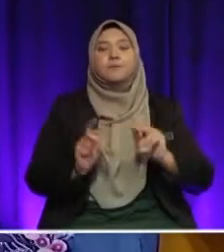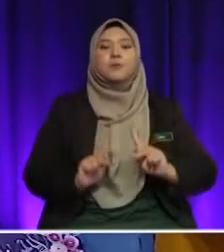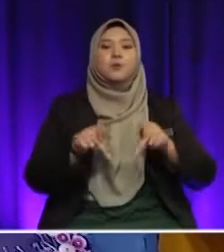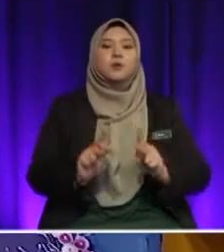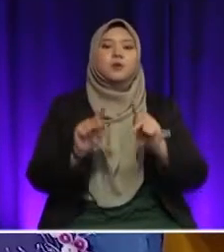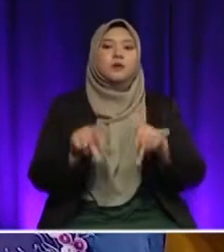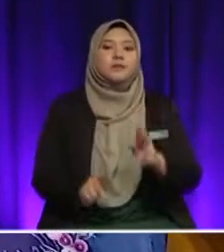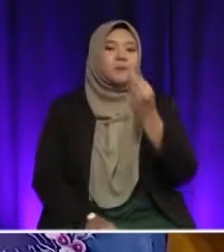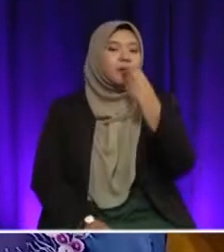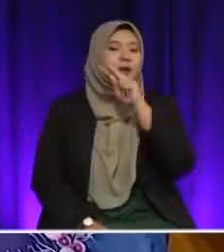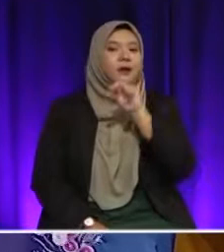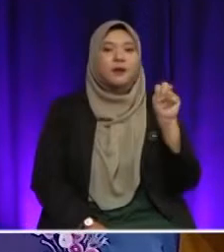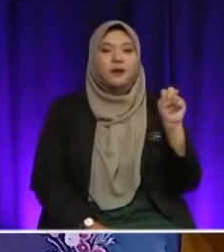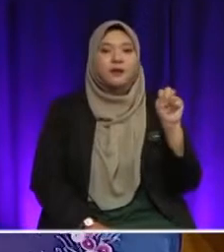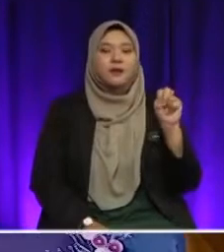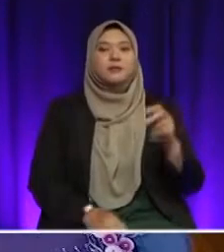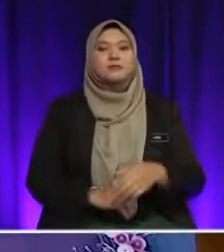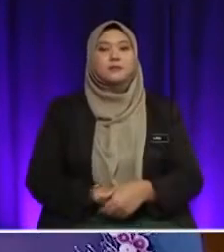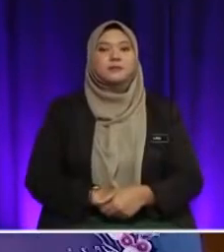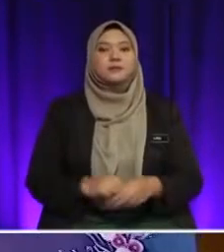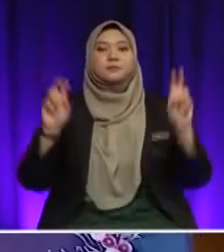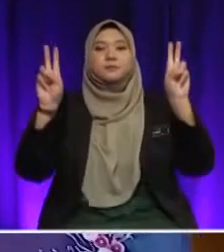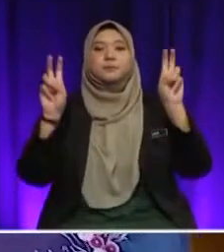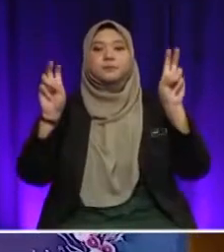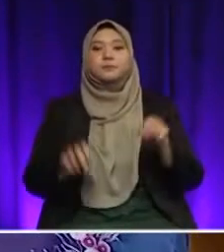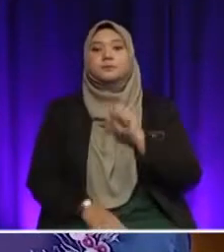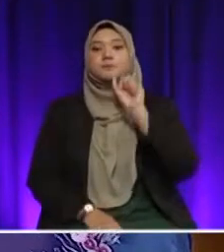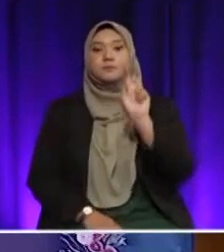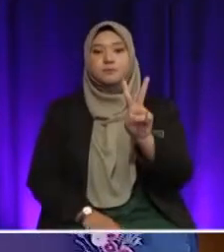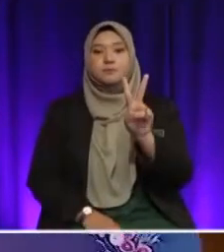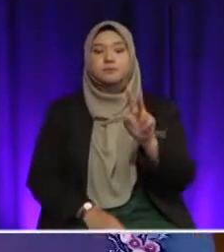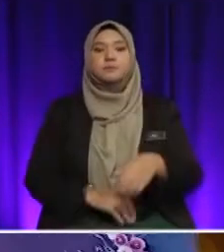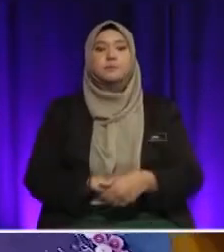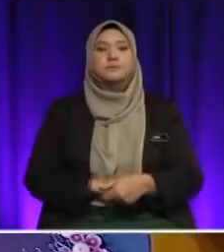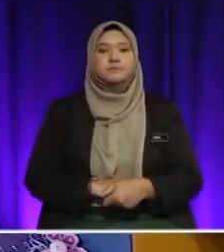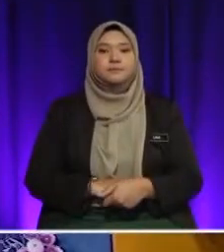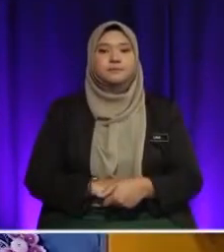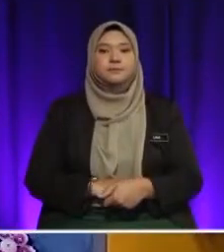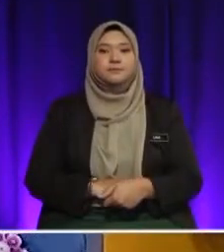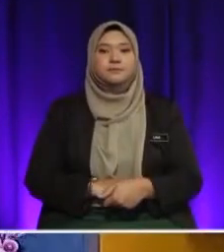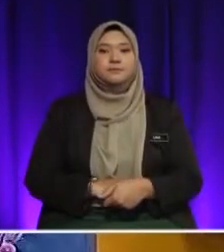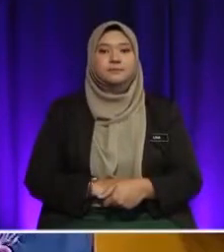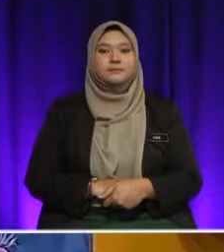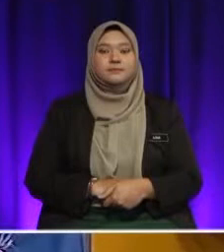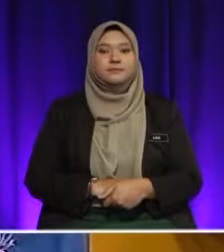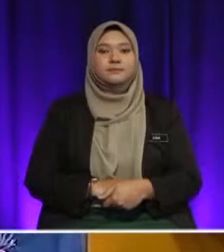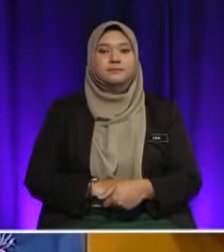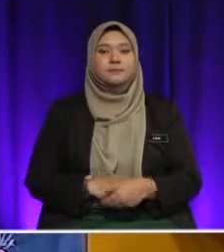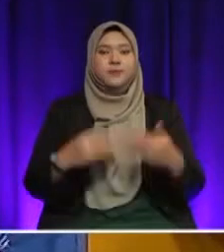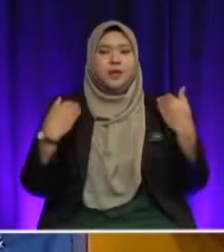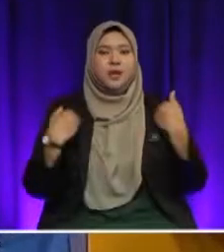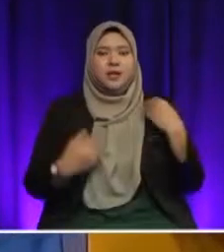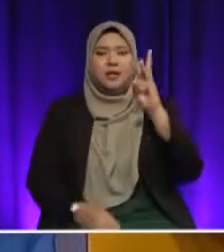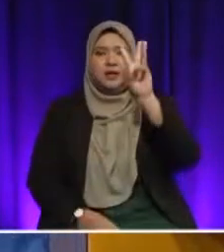kita akan belajar tentang model pemrosesan hasil ternakkan dalam pemrosesan hasil ternakkan kita ada 6